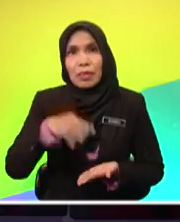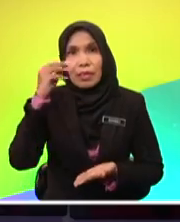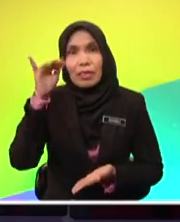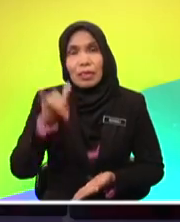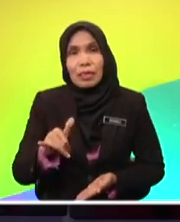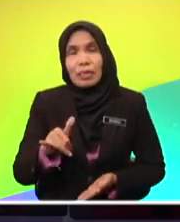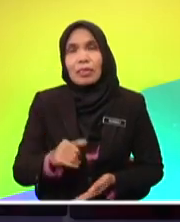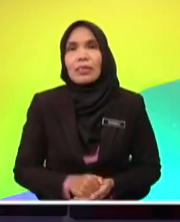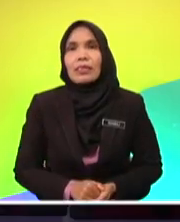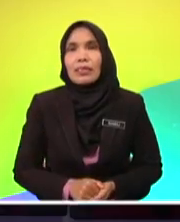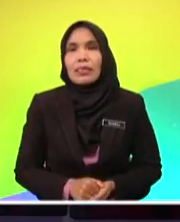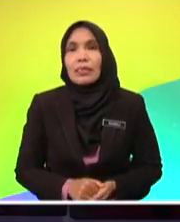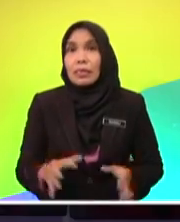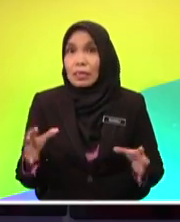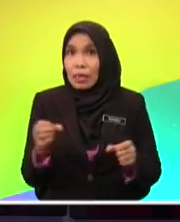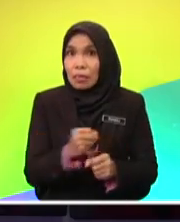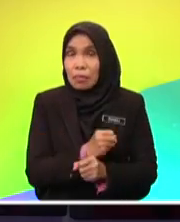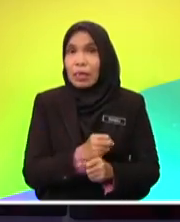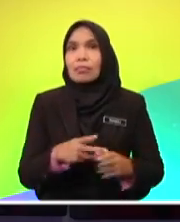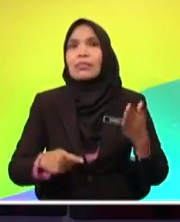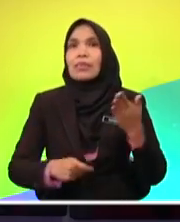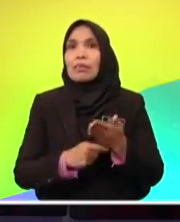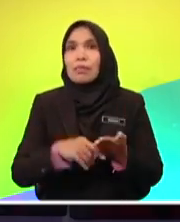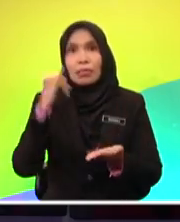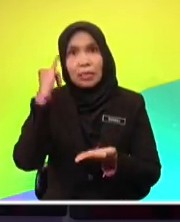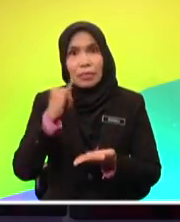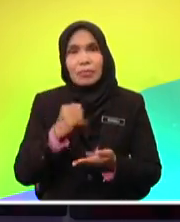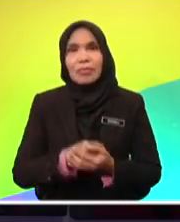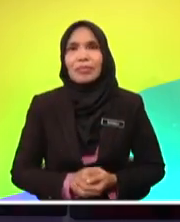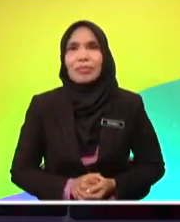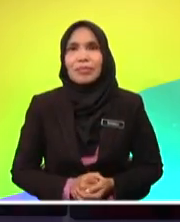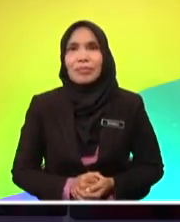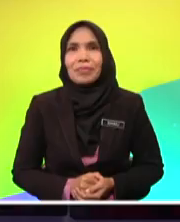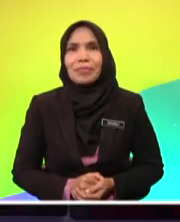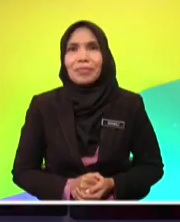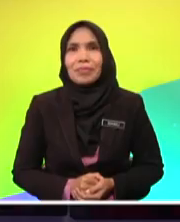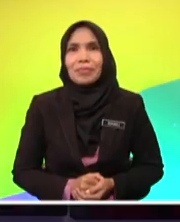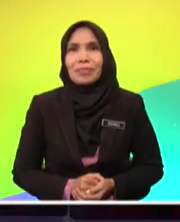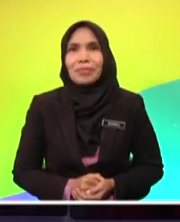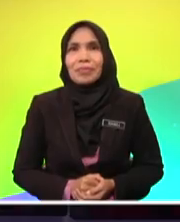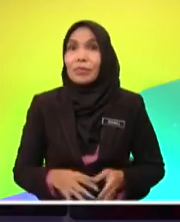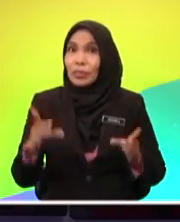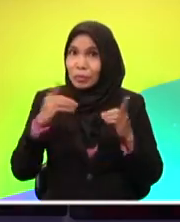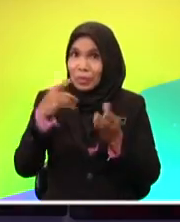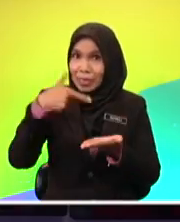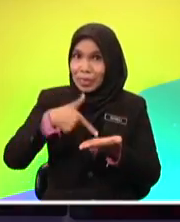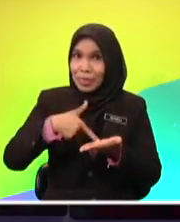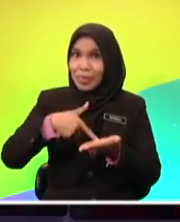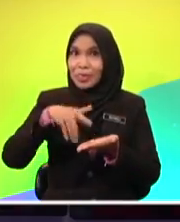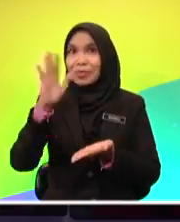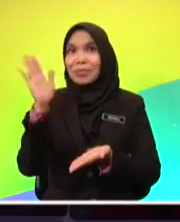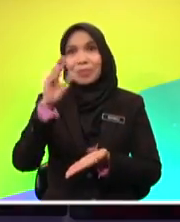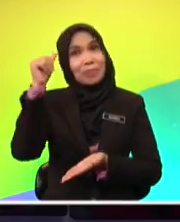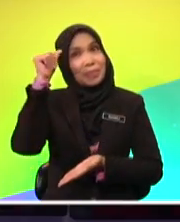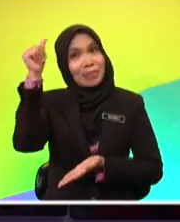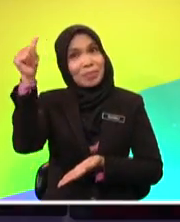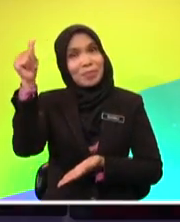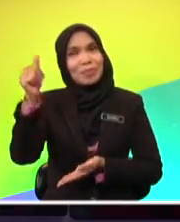kita. Teruskan belajar, teruskan setia bersama kami di Didik TV KPM. Jumpa lagi. Assalamualaikum. Bye.